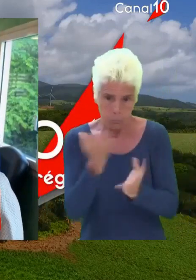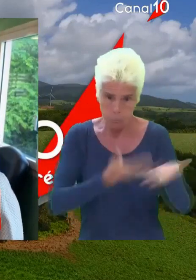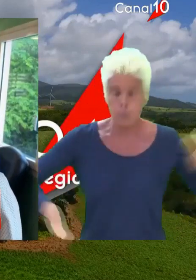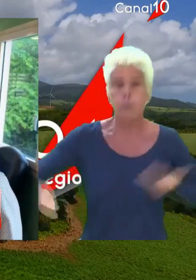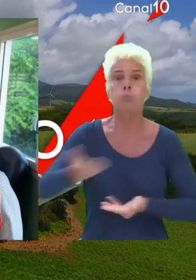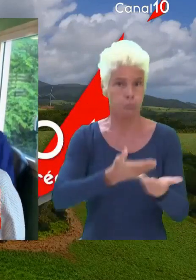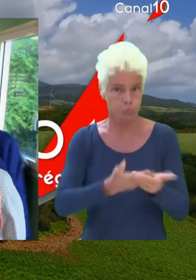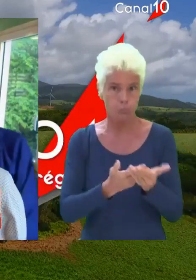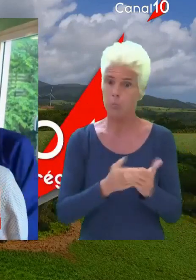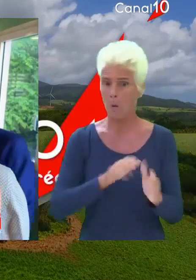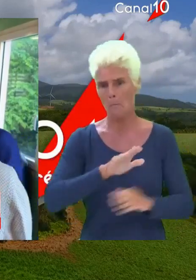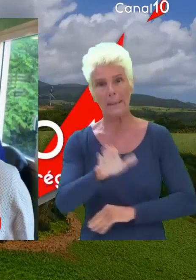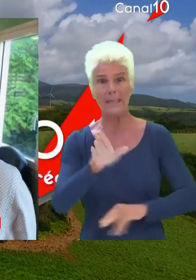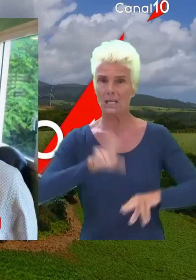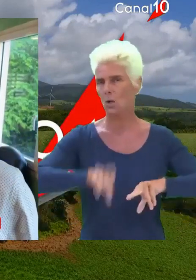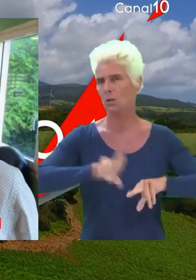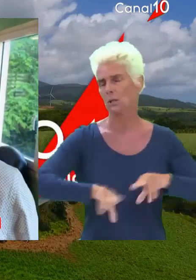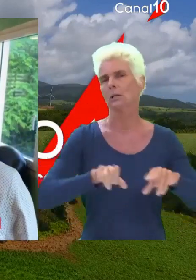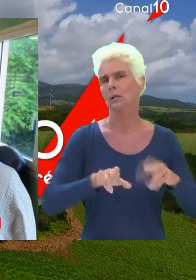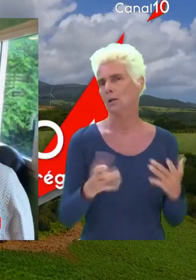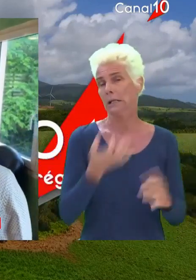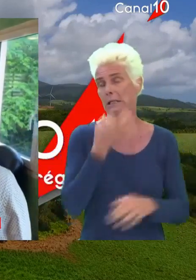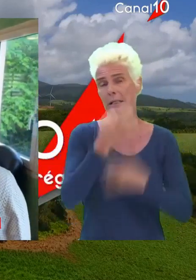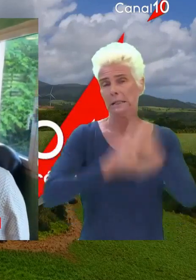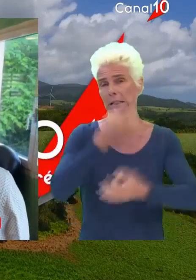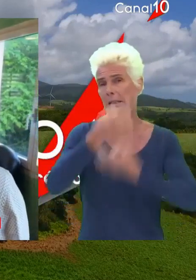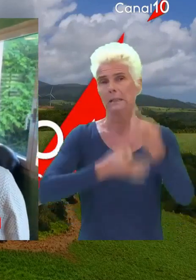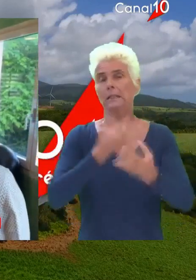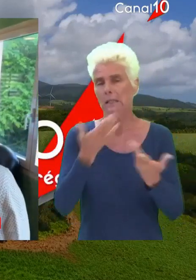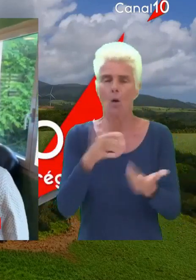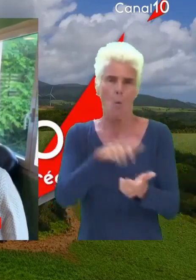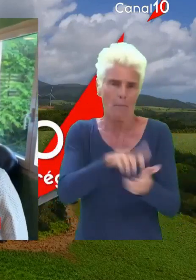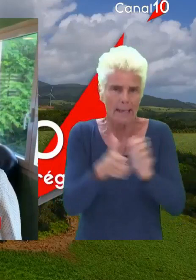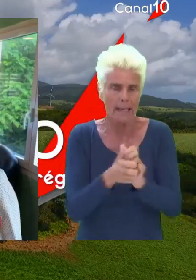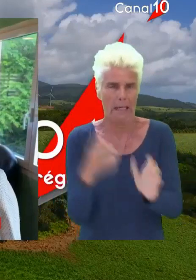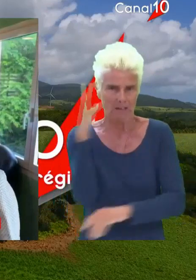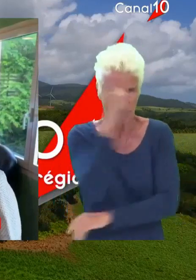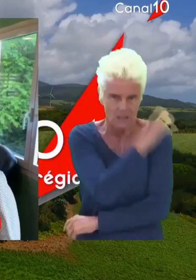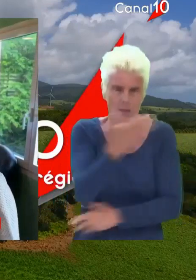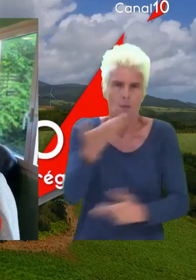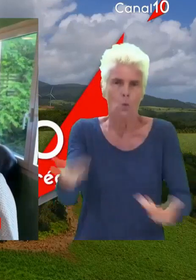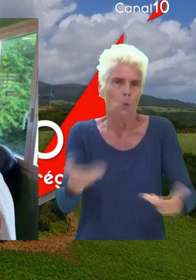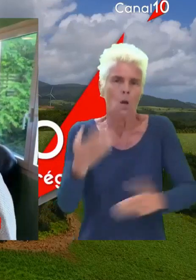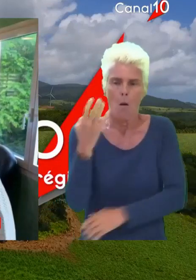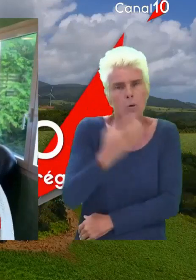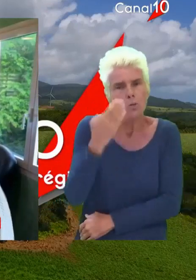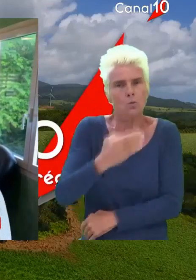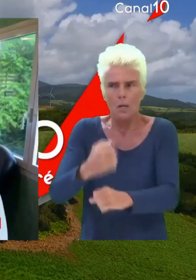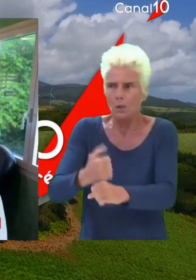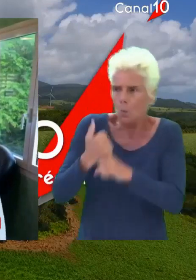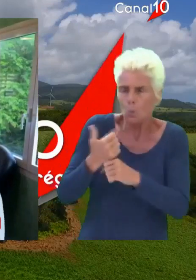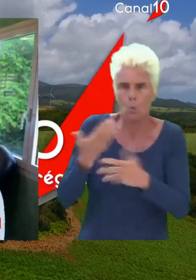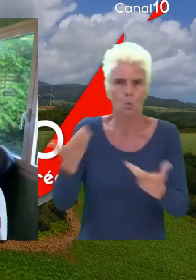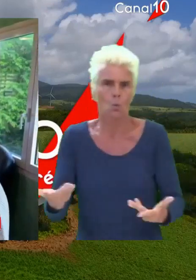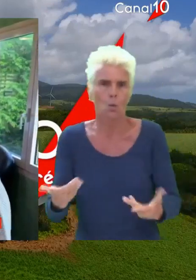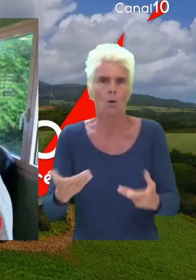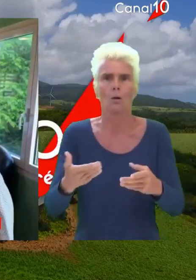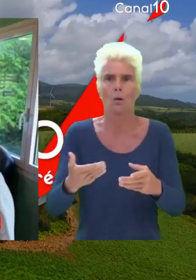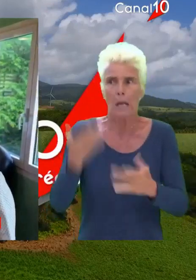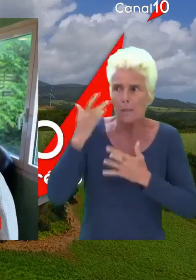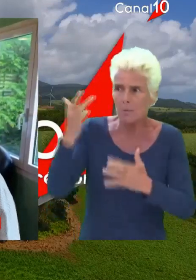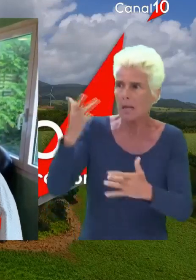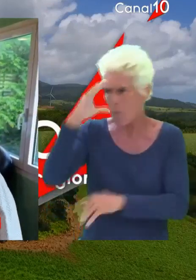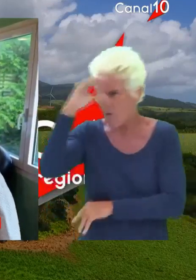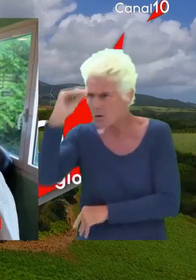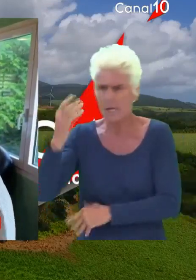dans ce chantier comme nous l'avons dit très toujours très difficile très compliqué nous avons besoin du soutien de tous nous avons besoin de l'expérience des